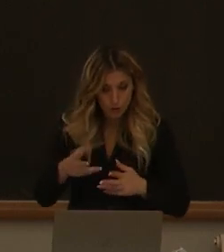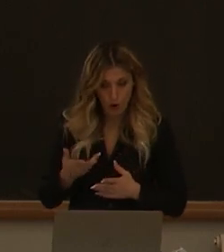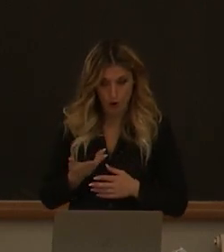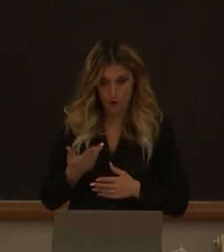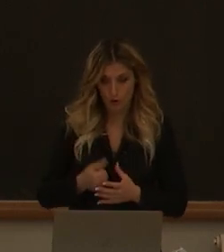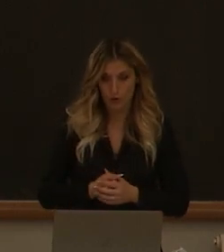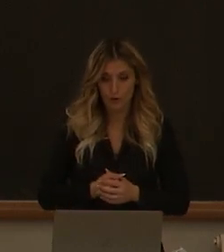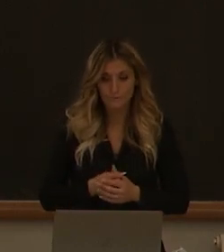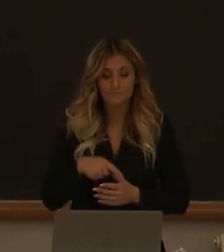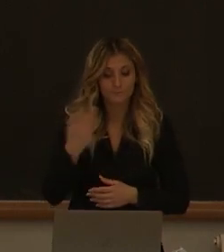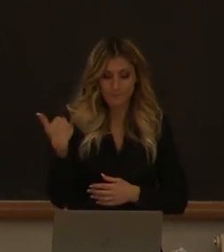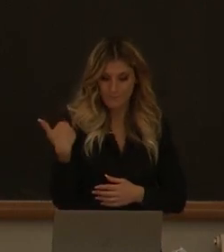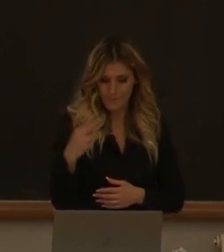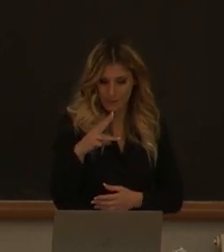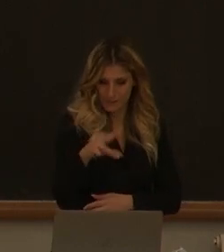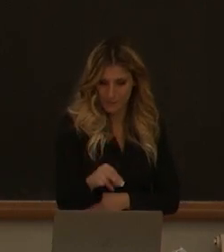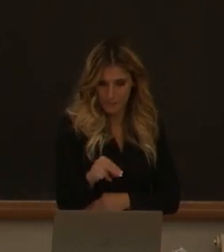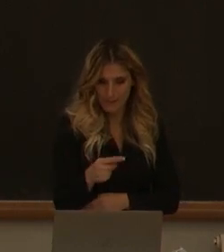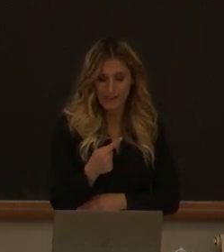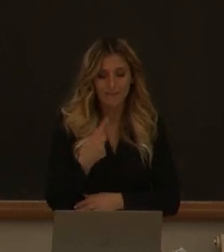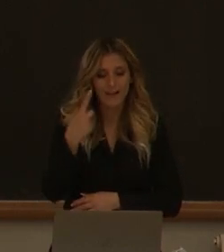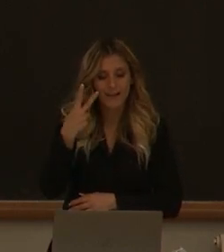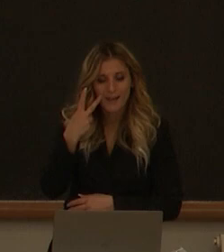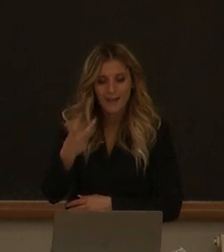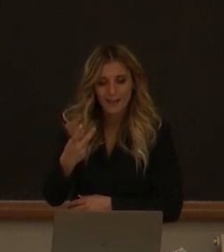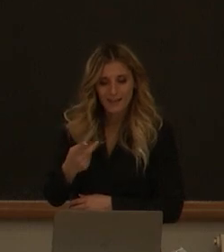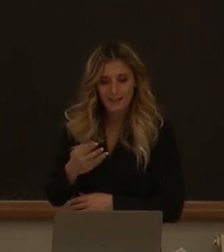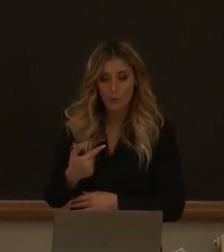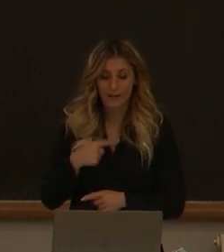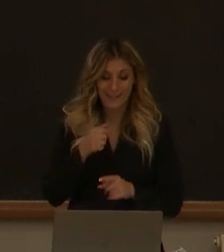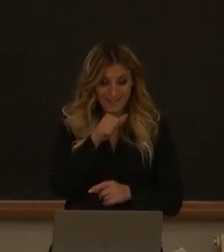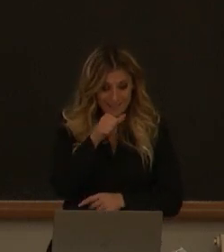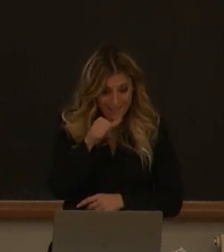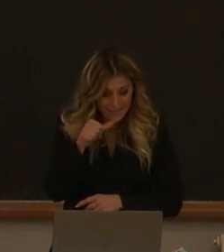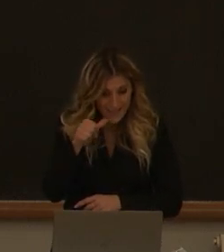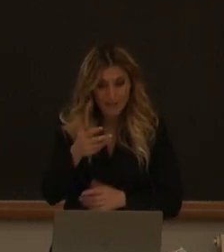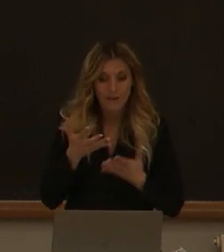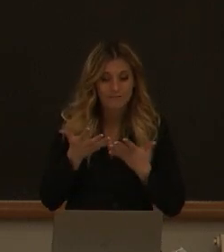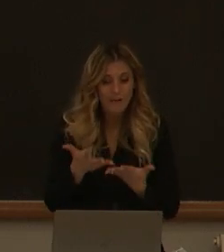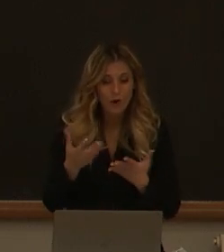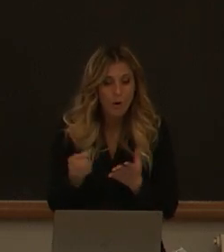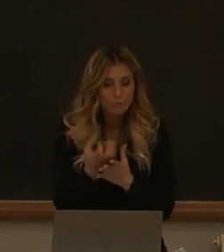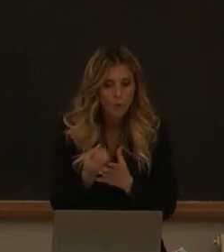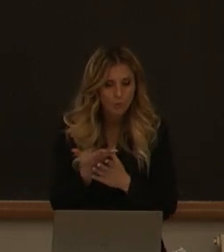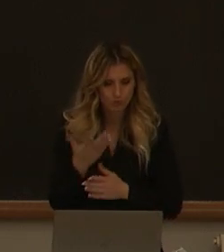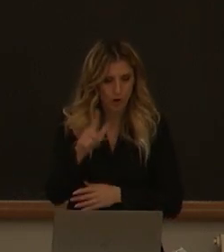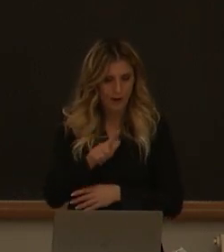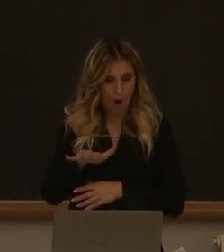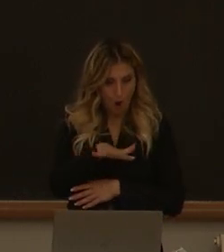di precisione. Si parlava prima degli aspetti della favorire la produzione locale, dall'altra